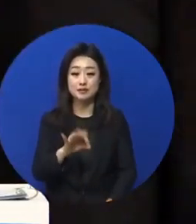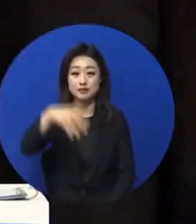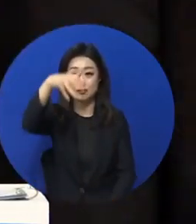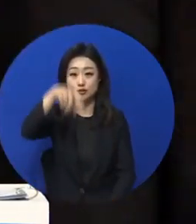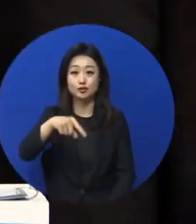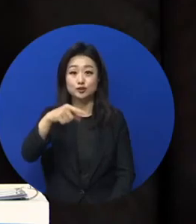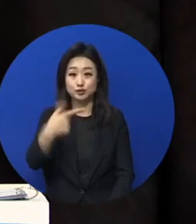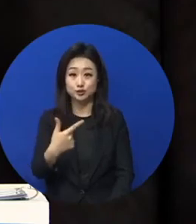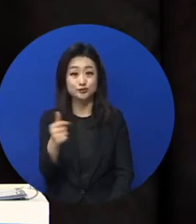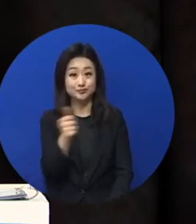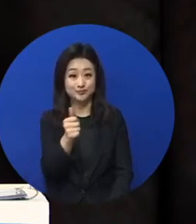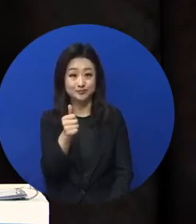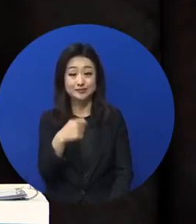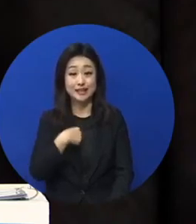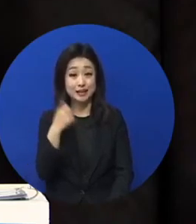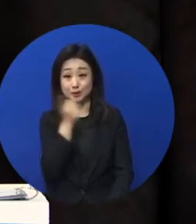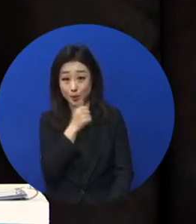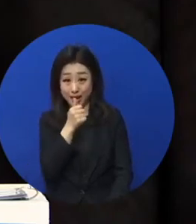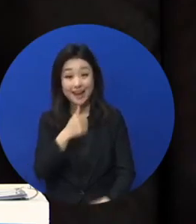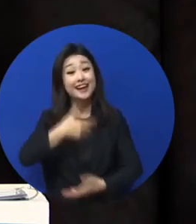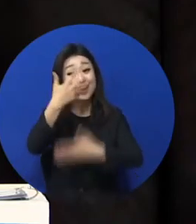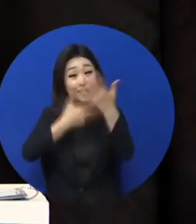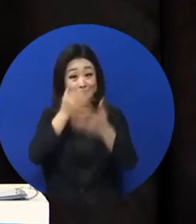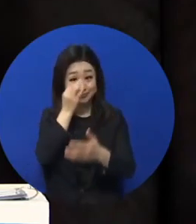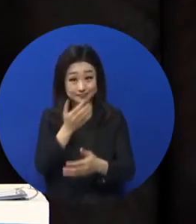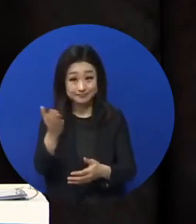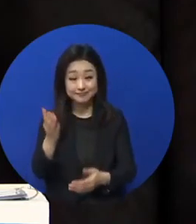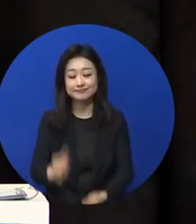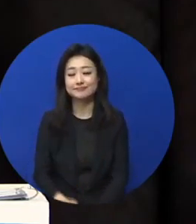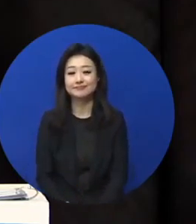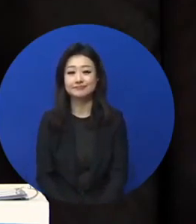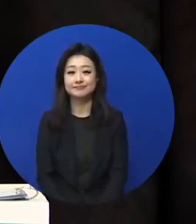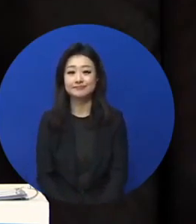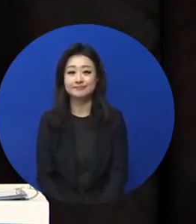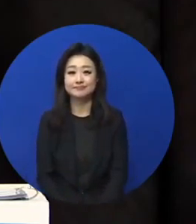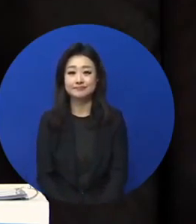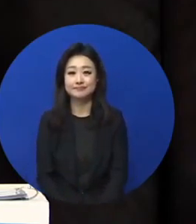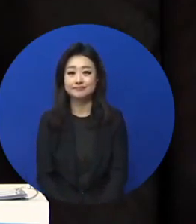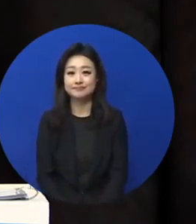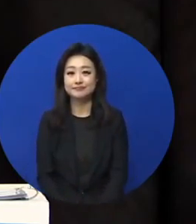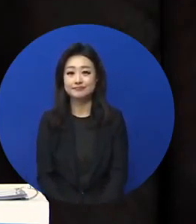부산시장 후보자 소개 시간입니다. 먼저 영상으로 만나보겠습니다.